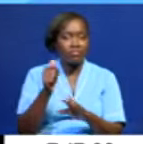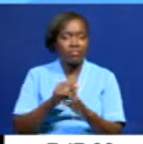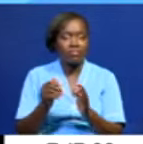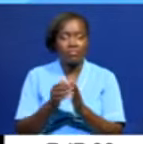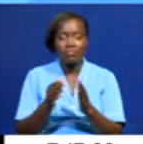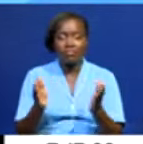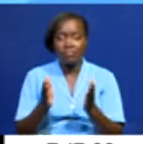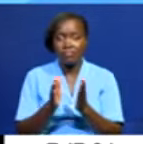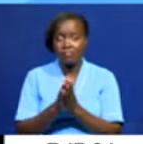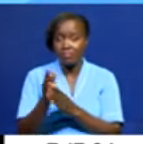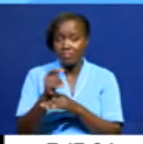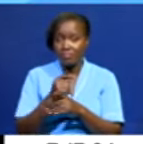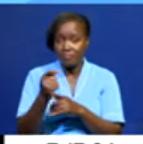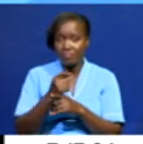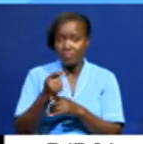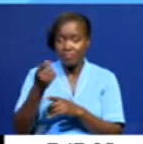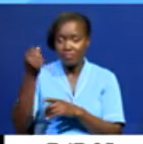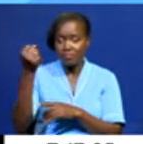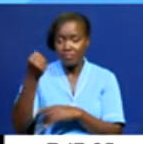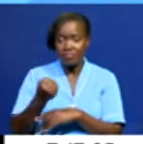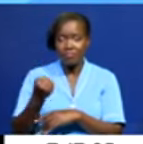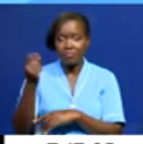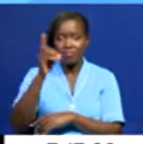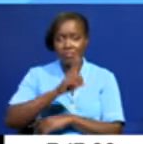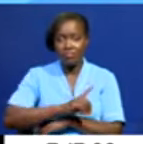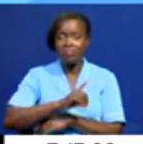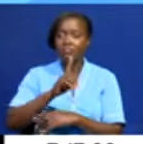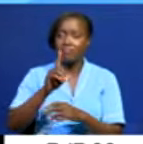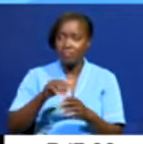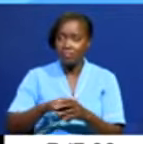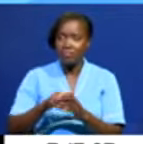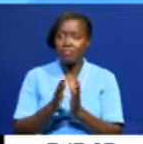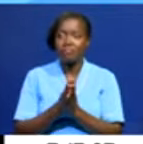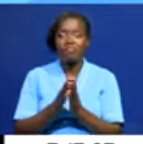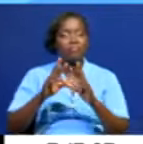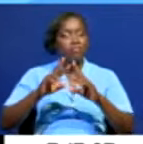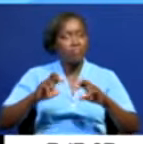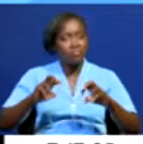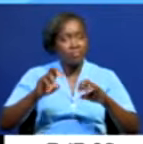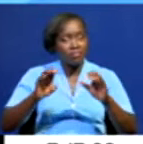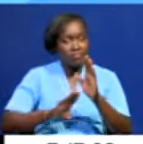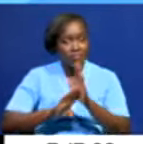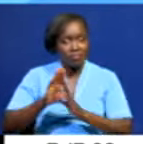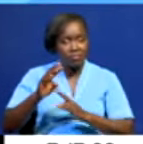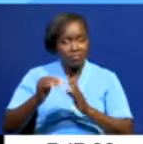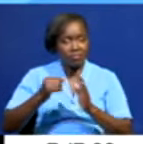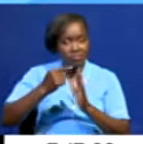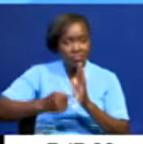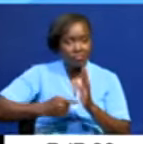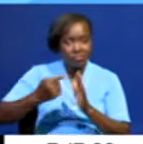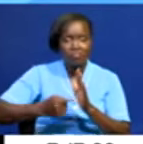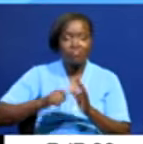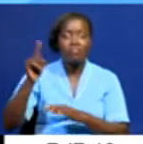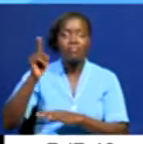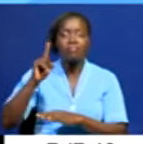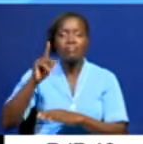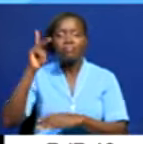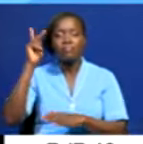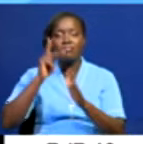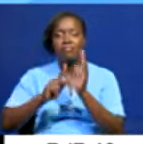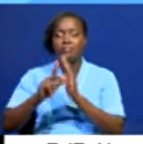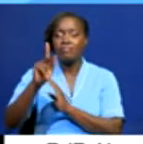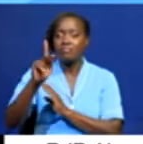ufunguzi wa mafunzo ya siku tano yaliyoandaliwa katika taasisi ya utafiti na maendeleo ya viwanda hapa Nairobi, Prof Margaret